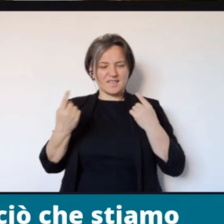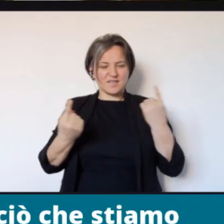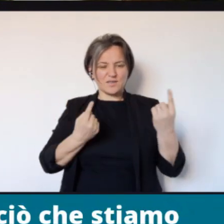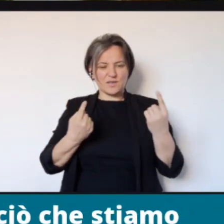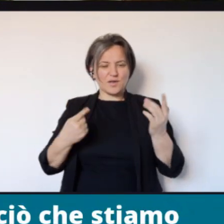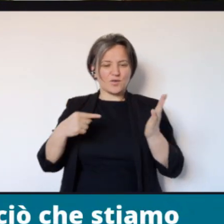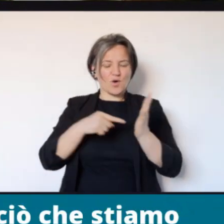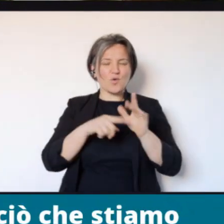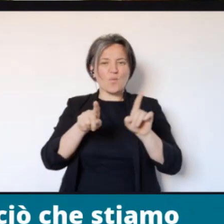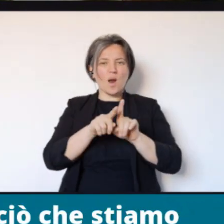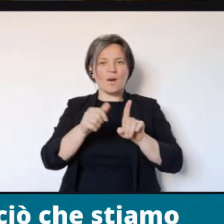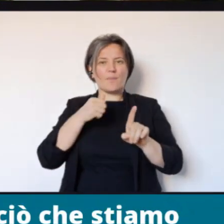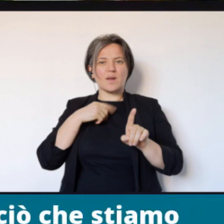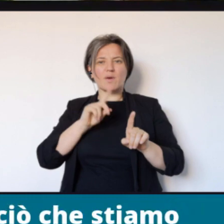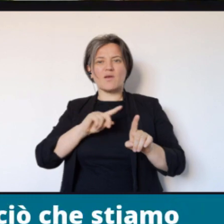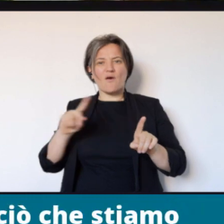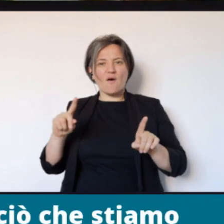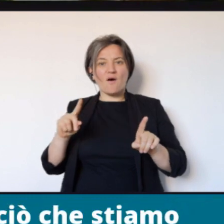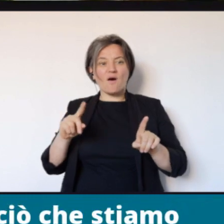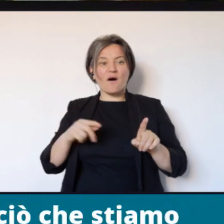è dato dal reddito.